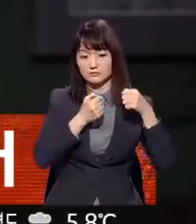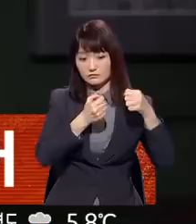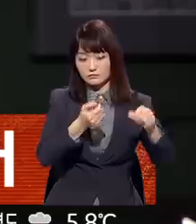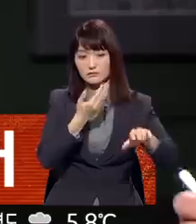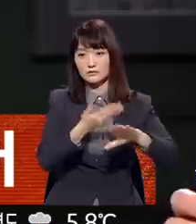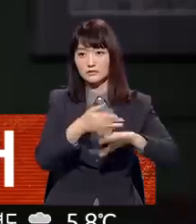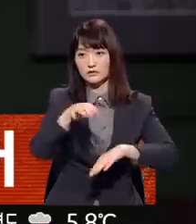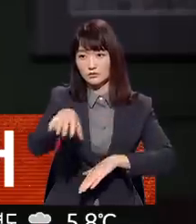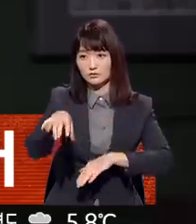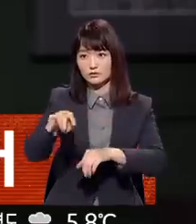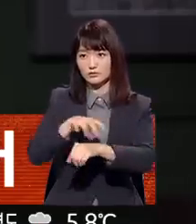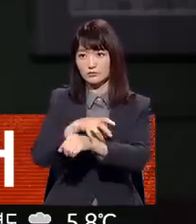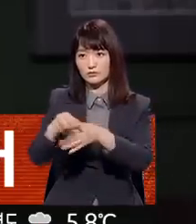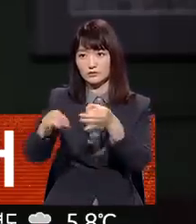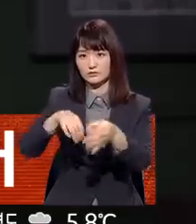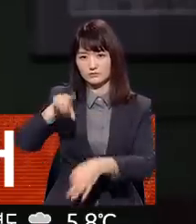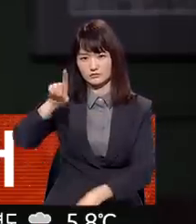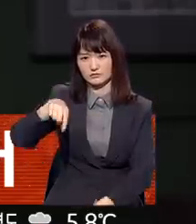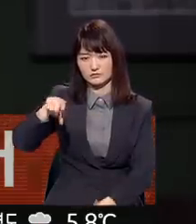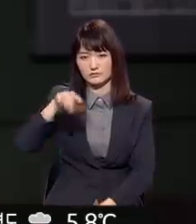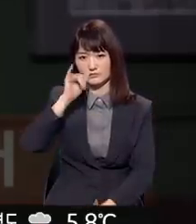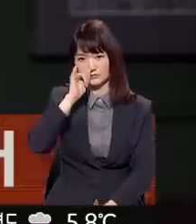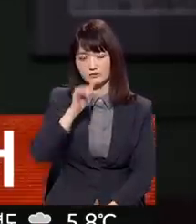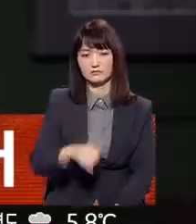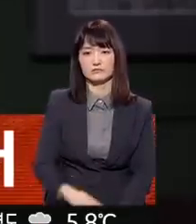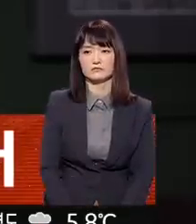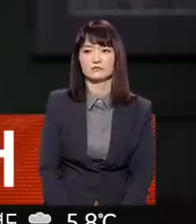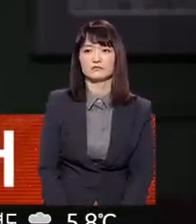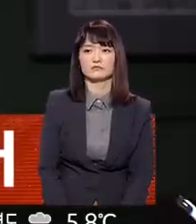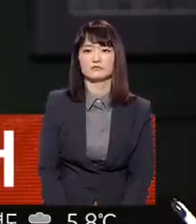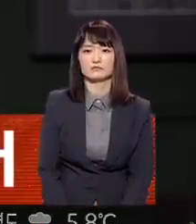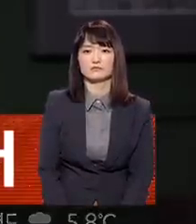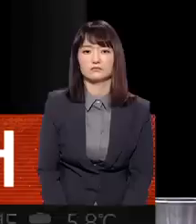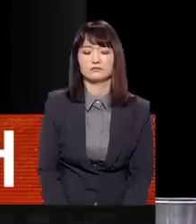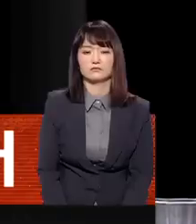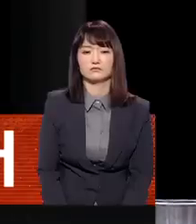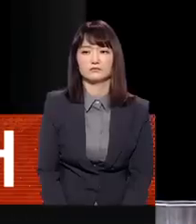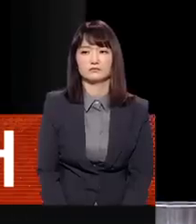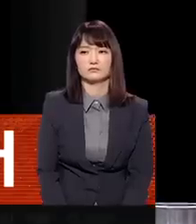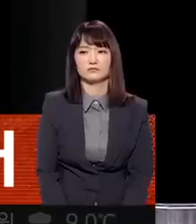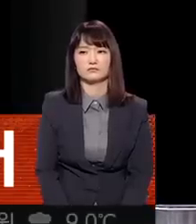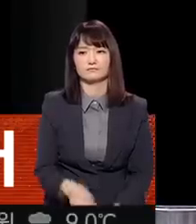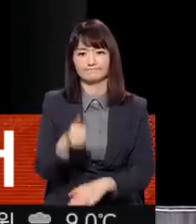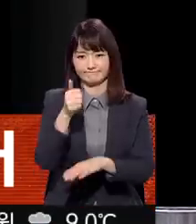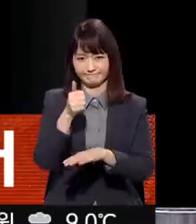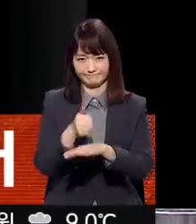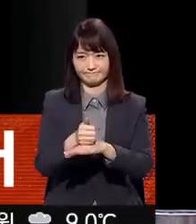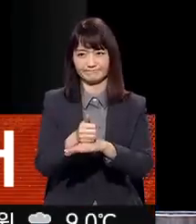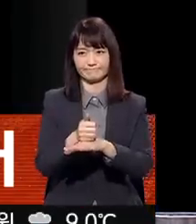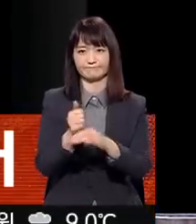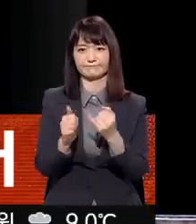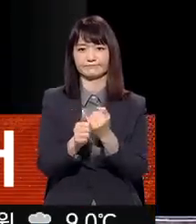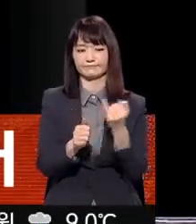다른 지역의 편의점에서 긁은 내역만 있었습니다. 아, 팀장님 결국 아내의